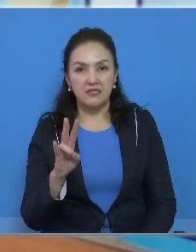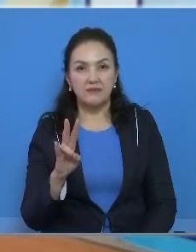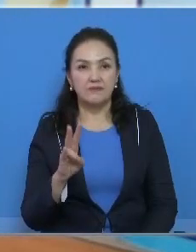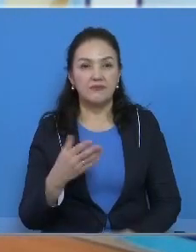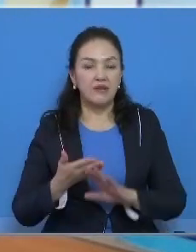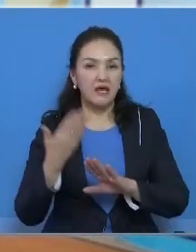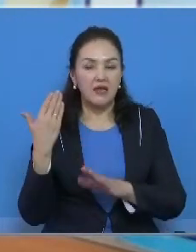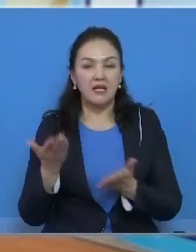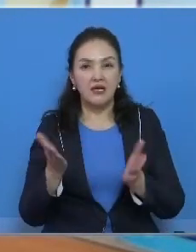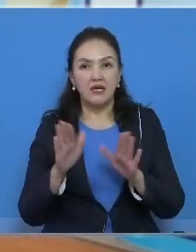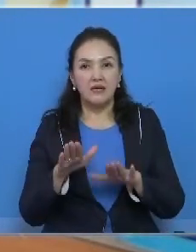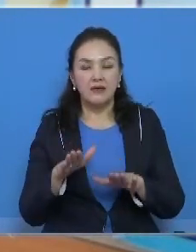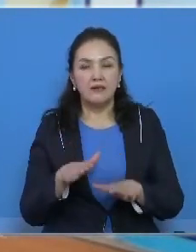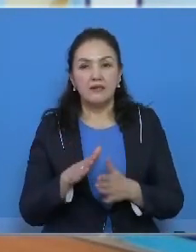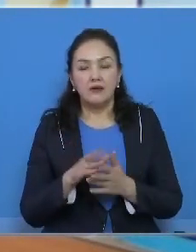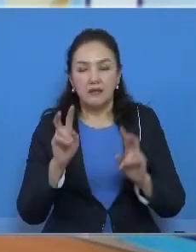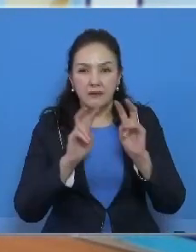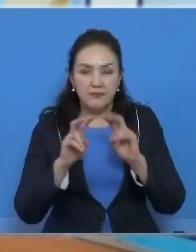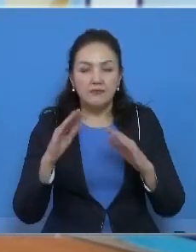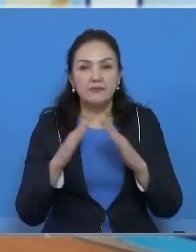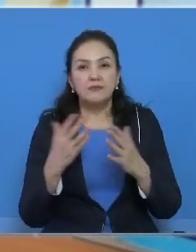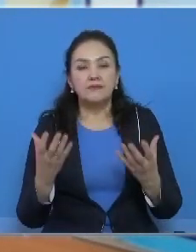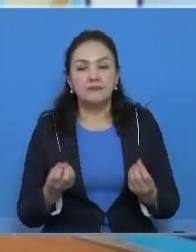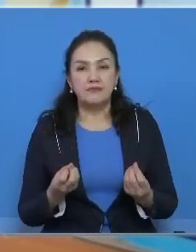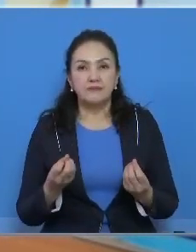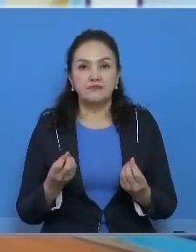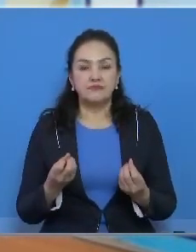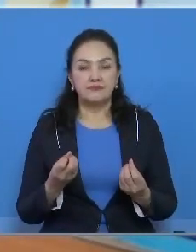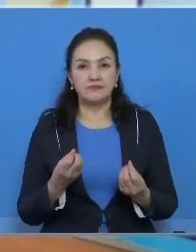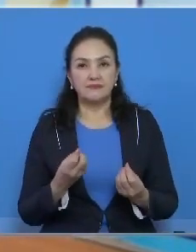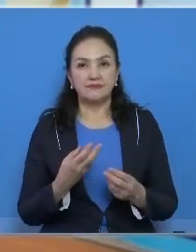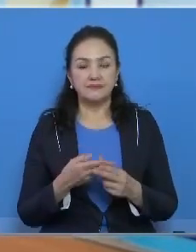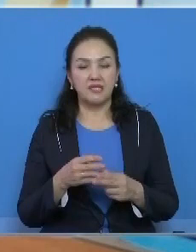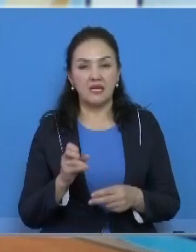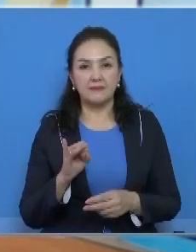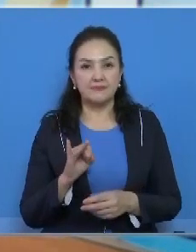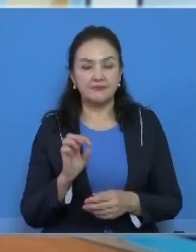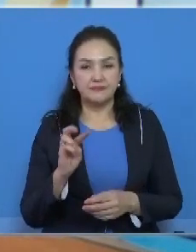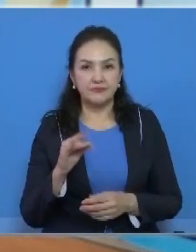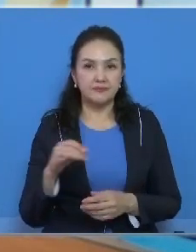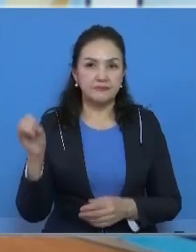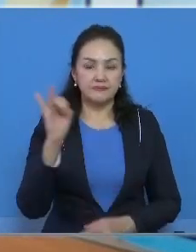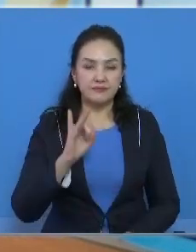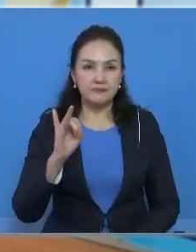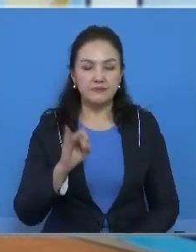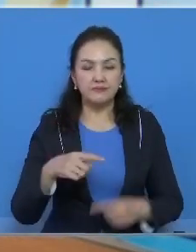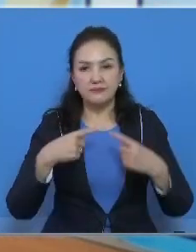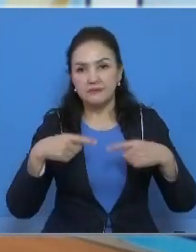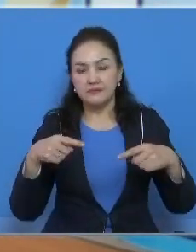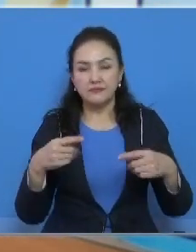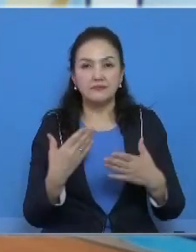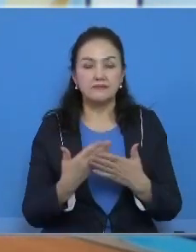Серіктің артында қалған мұрасын зерделеуге арналады, және осы әдебиет тарихының кейбір